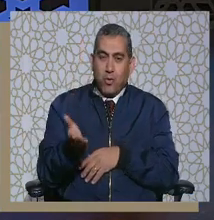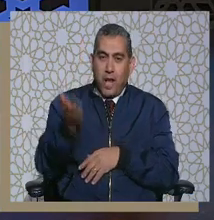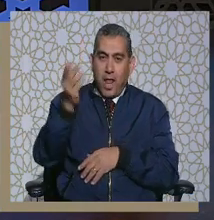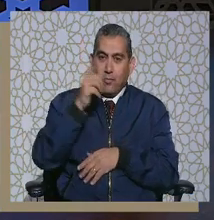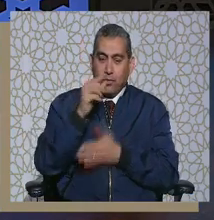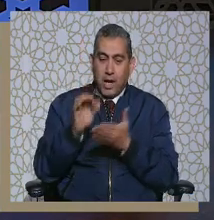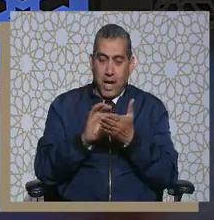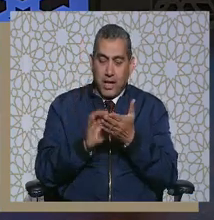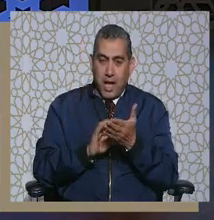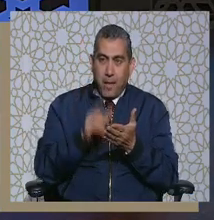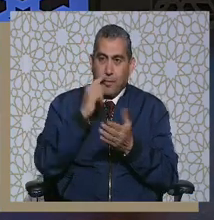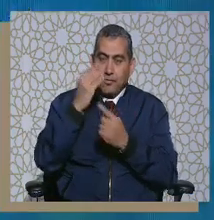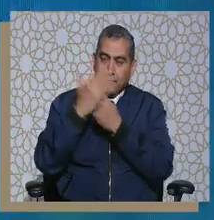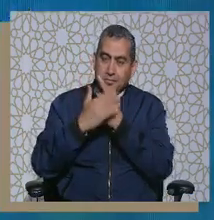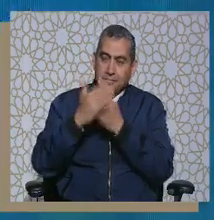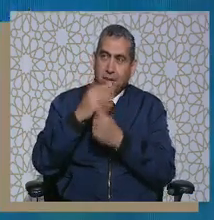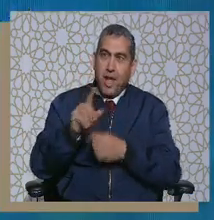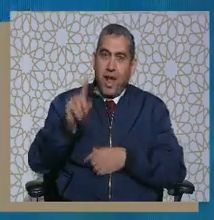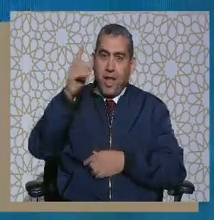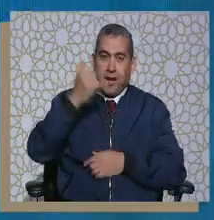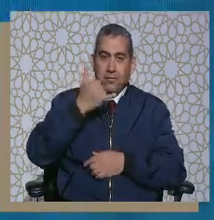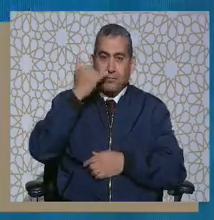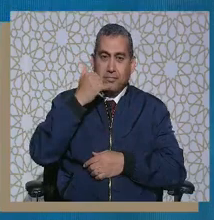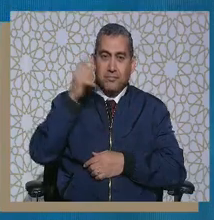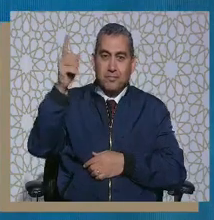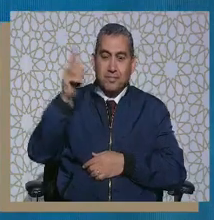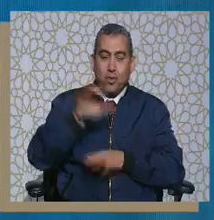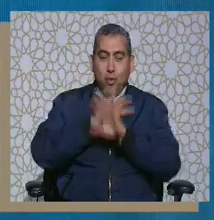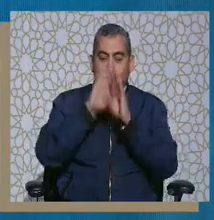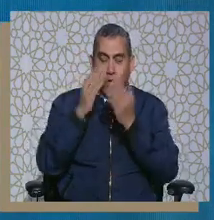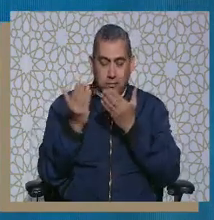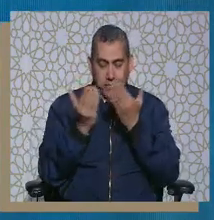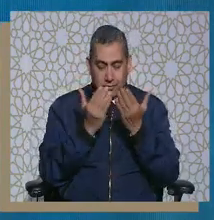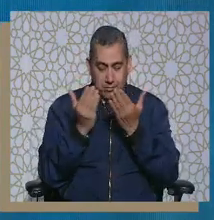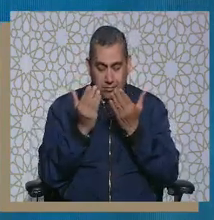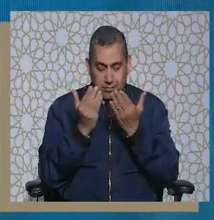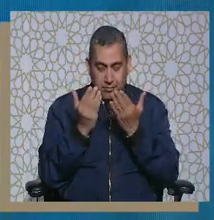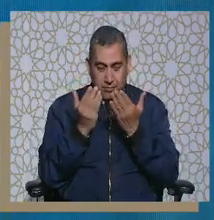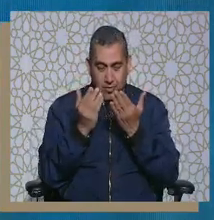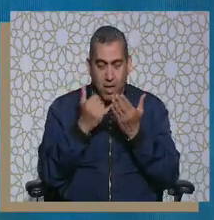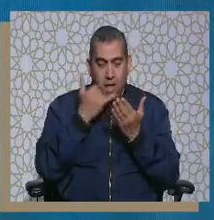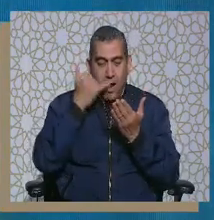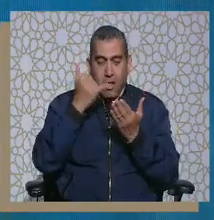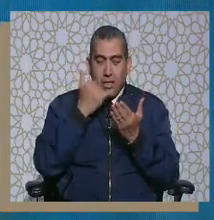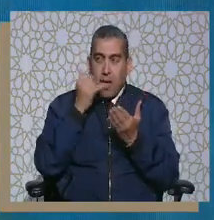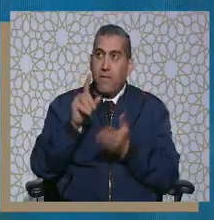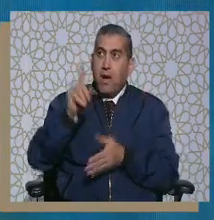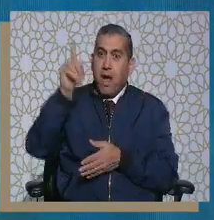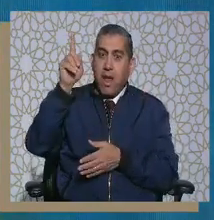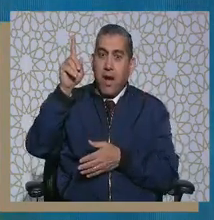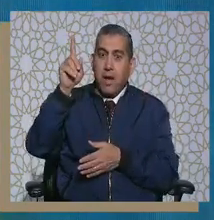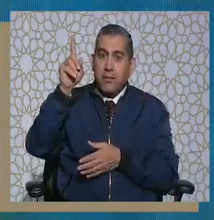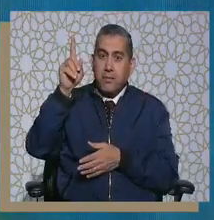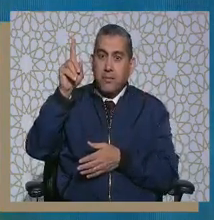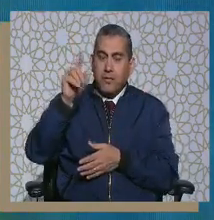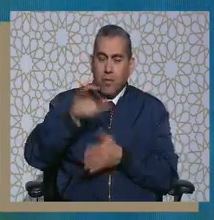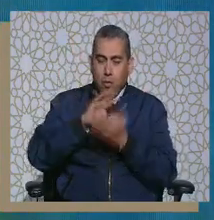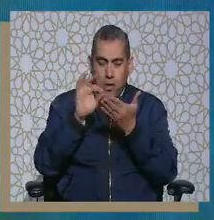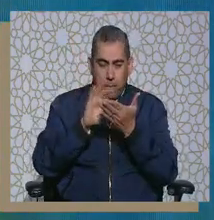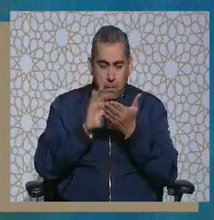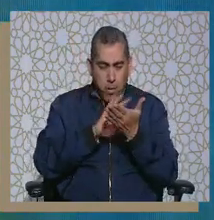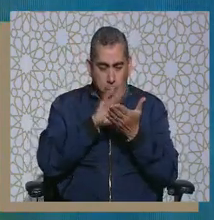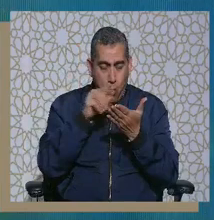كتاب الطاف الله فكلما تقرا في كتاب في كتاب الطاف الله تجد اقدارك مكتوبه